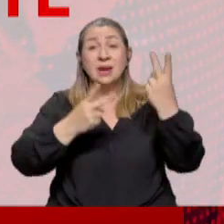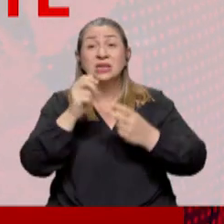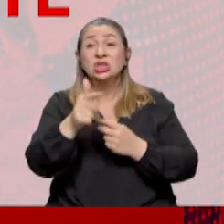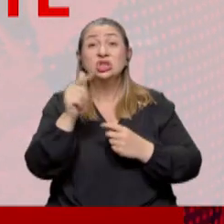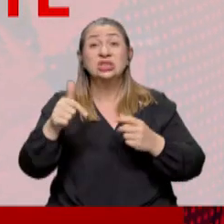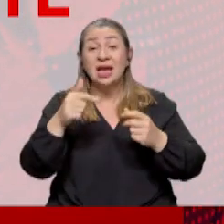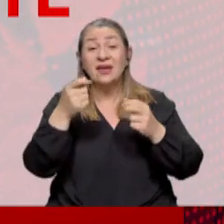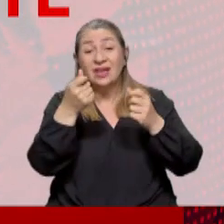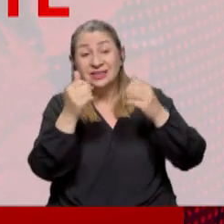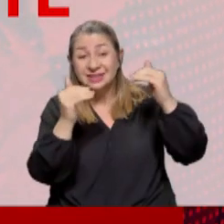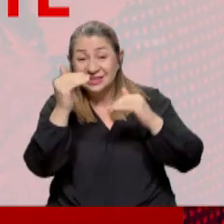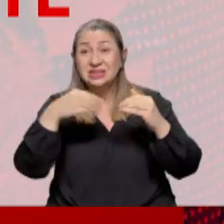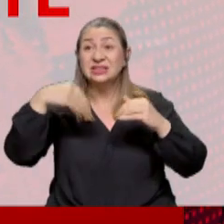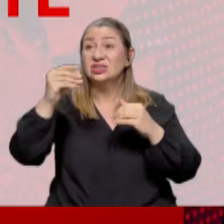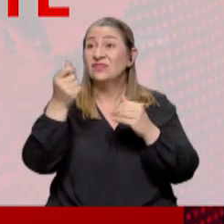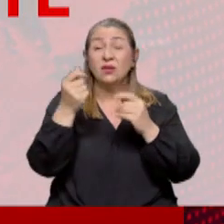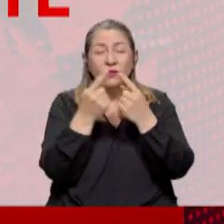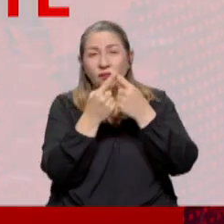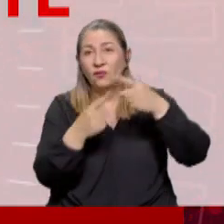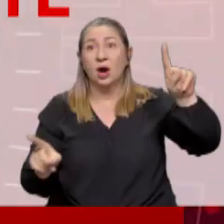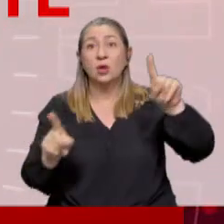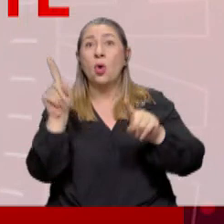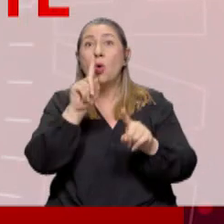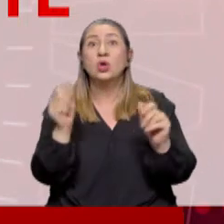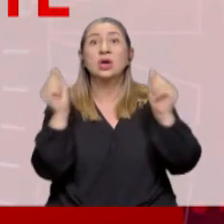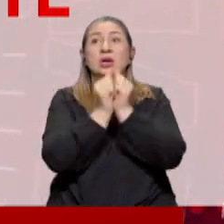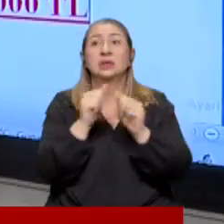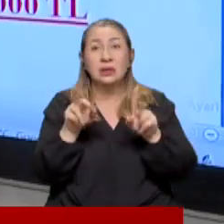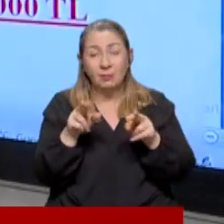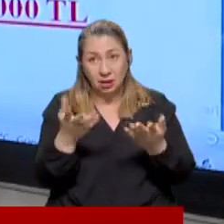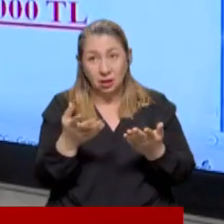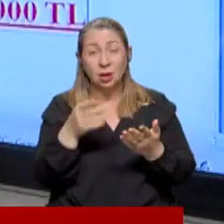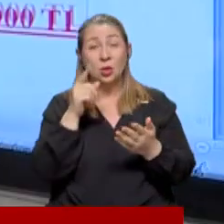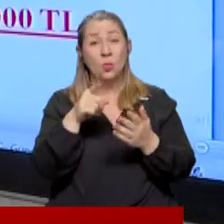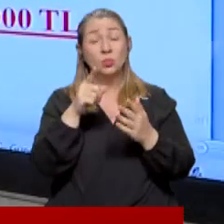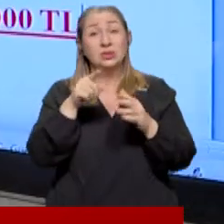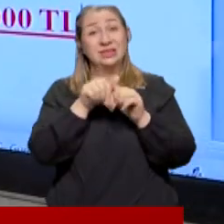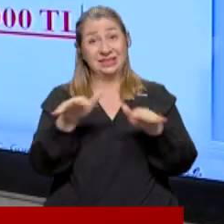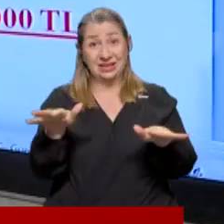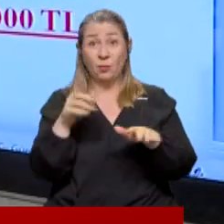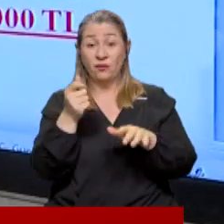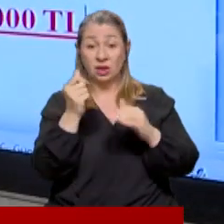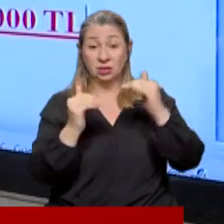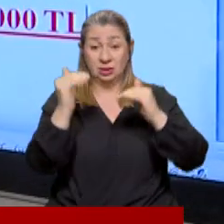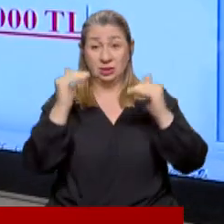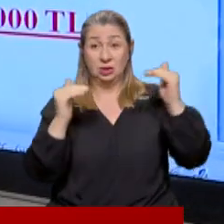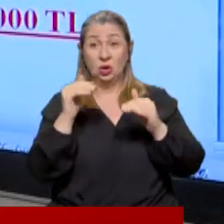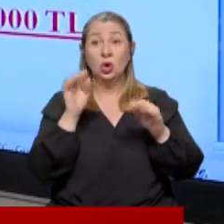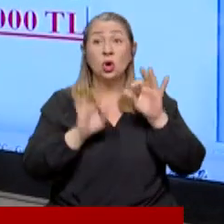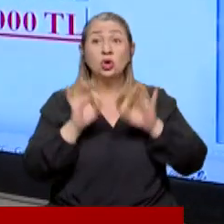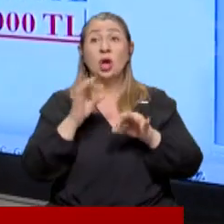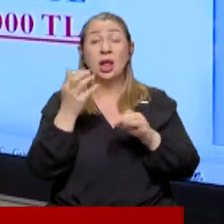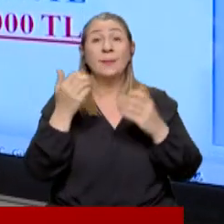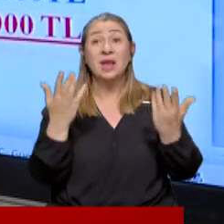ilçelerde rayiç bedelle satış fiyatı arasındaki fark neredeyse on katına ulaşıyor buraya içmeden sistem bu fiyat dalgalanmalarına